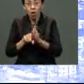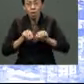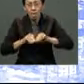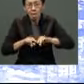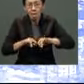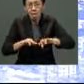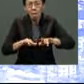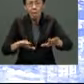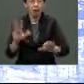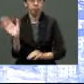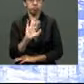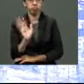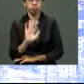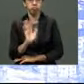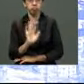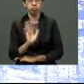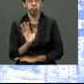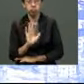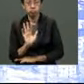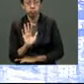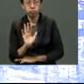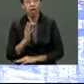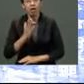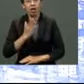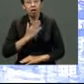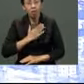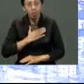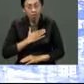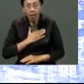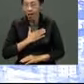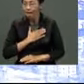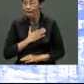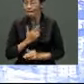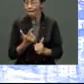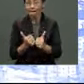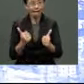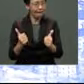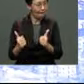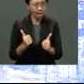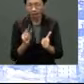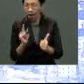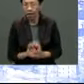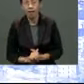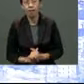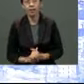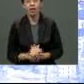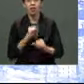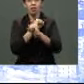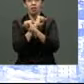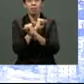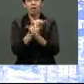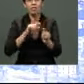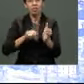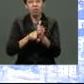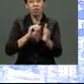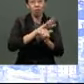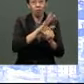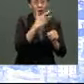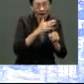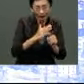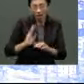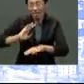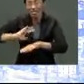เราได้แล้วเรายังจะได้อะไรดีๆขึ้นมาที่มากกว่าเรื่องของการป้องกันโรคอีกงั้นหน้าที่ของผมก็จ